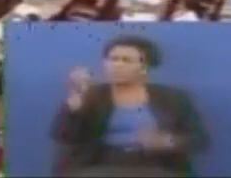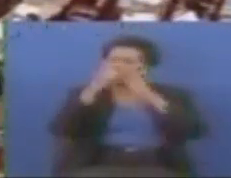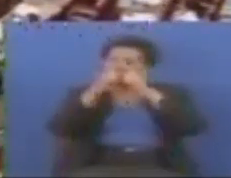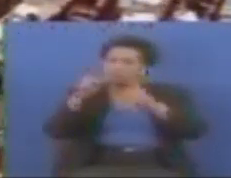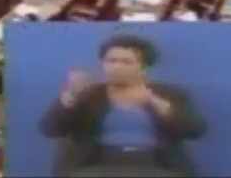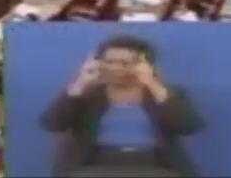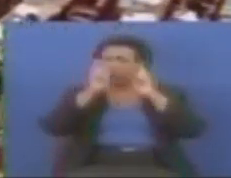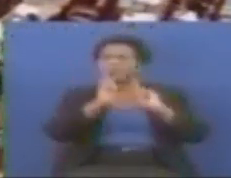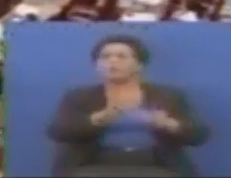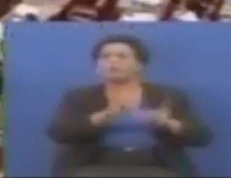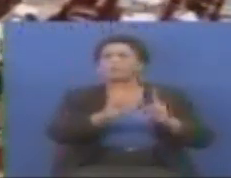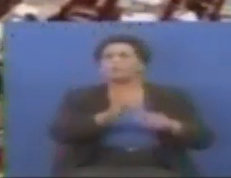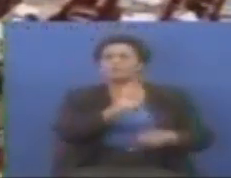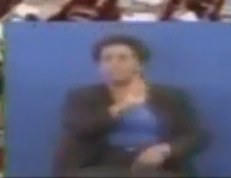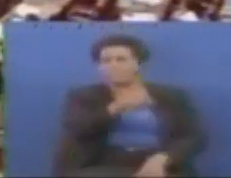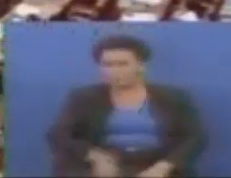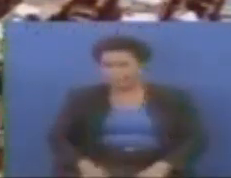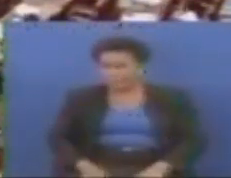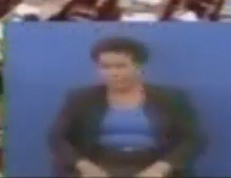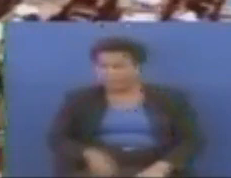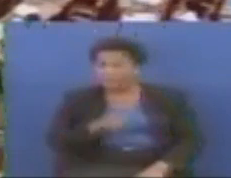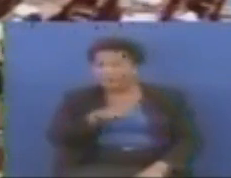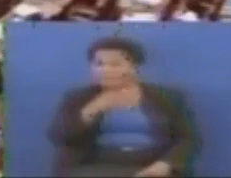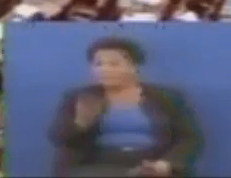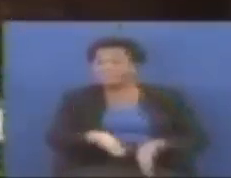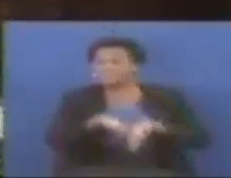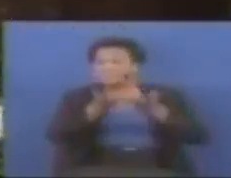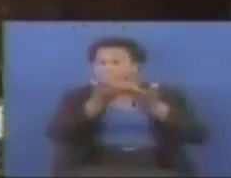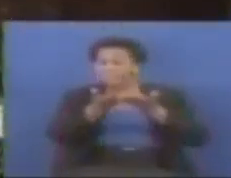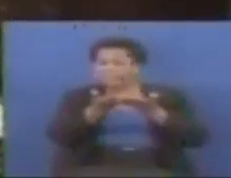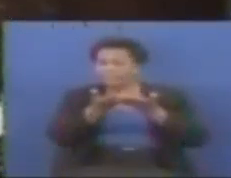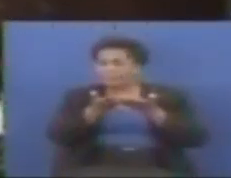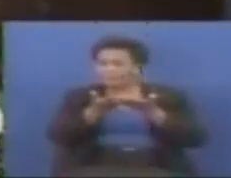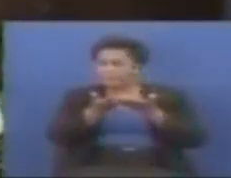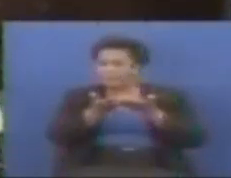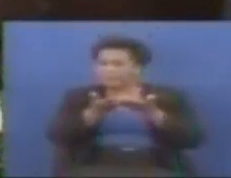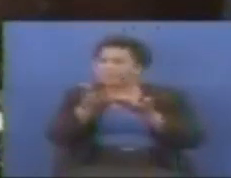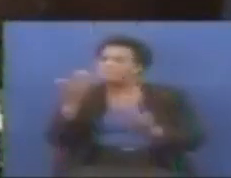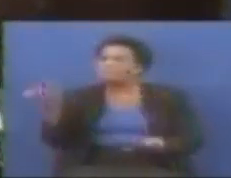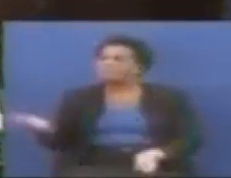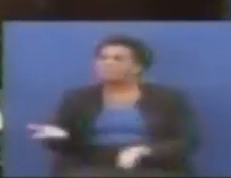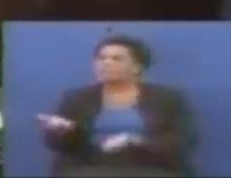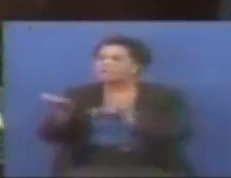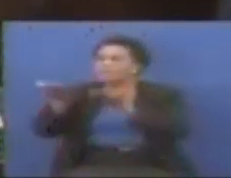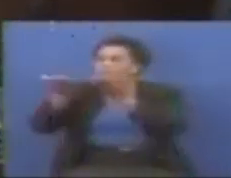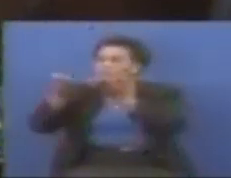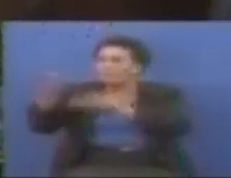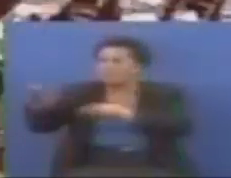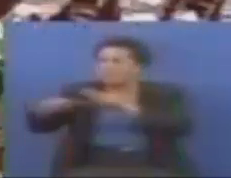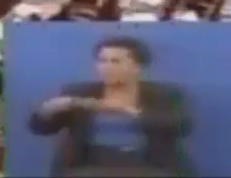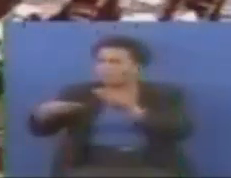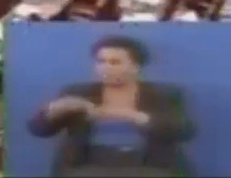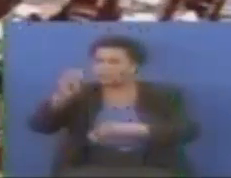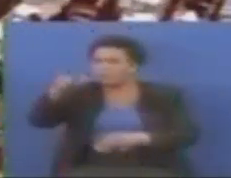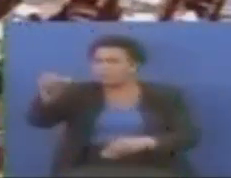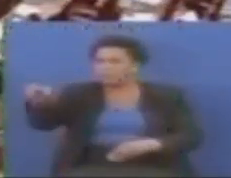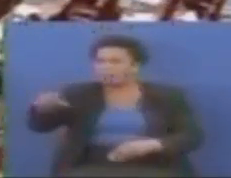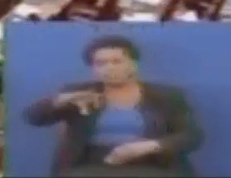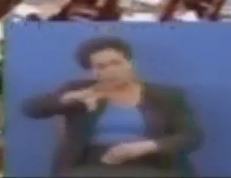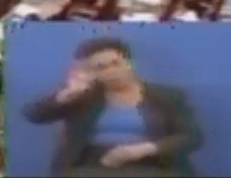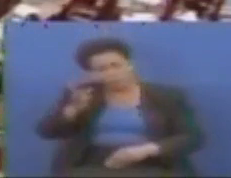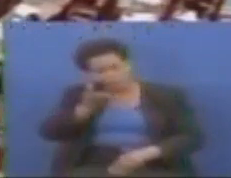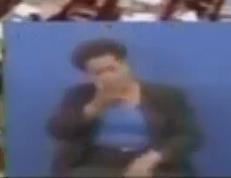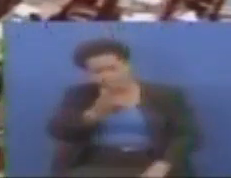kupitia madirisha ya hospitali zetu za rufaa katika maeneo mbalimbali kwenye mikoa, madirisha ambayo